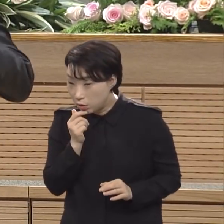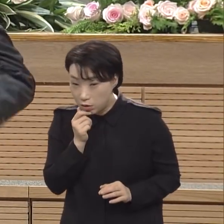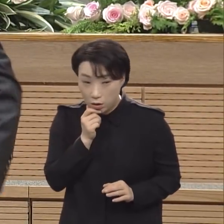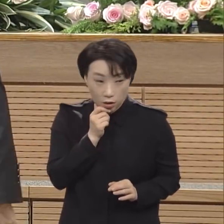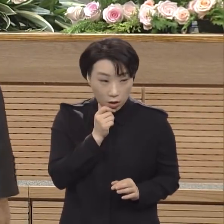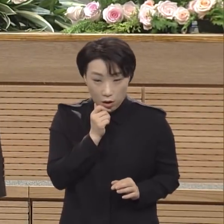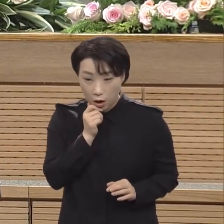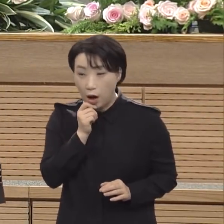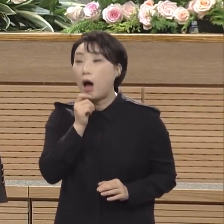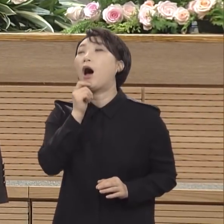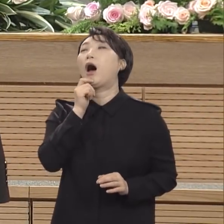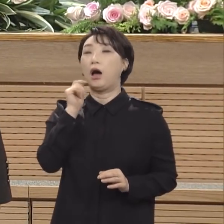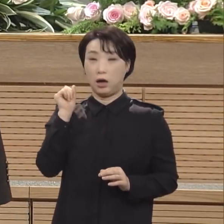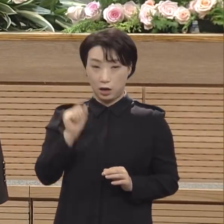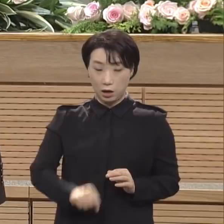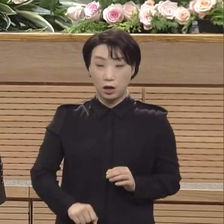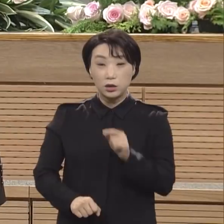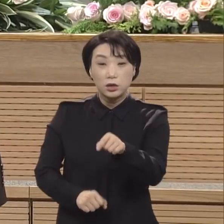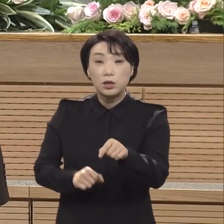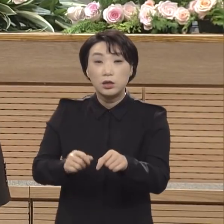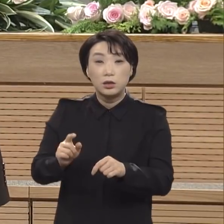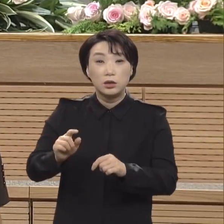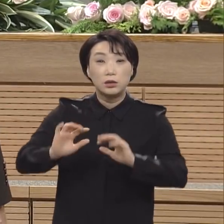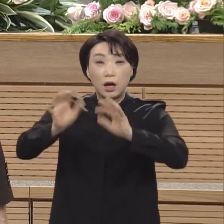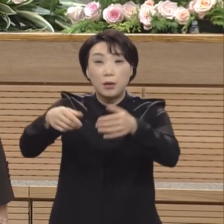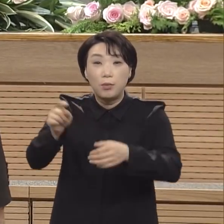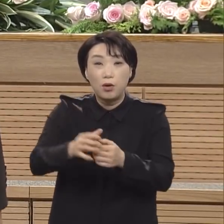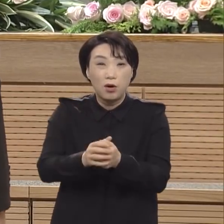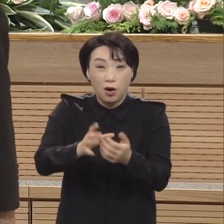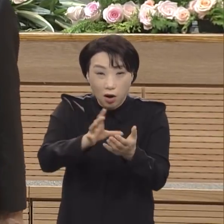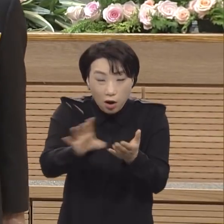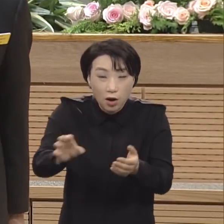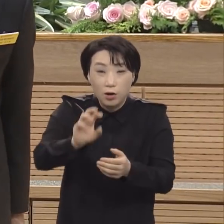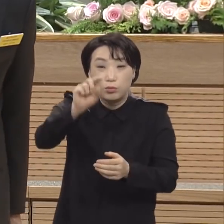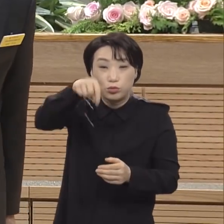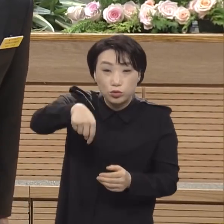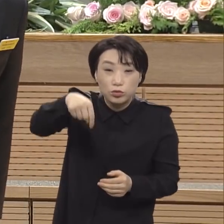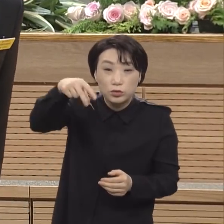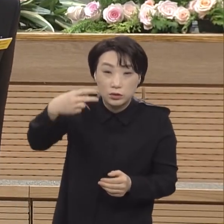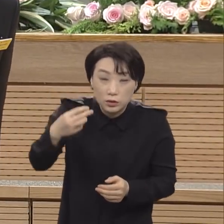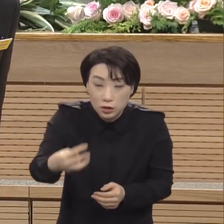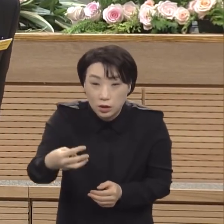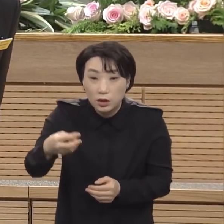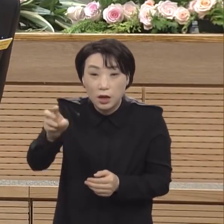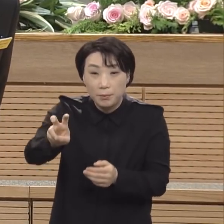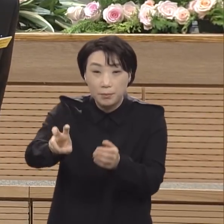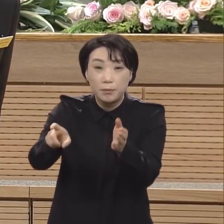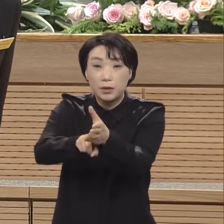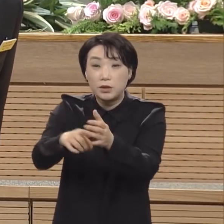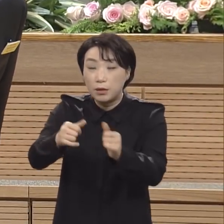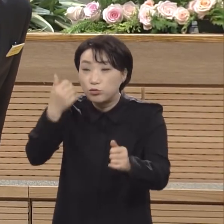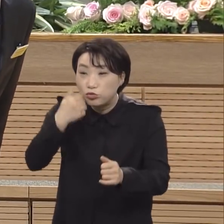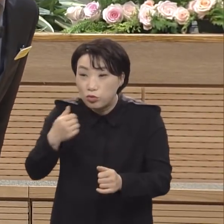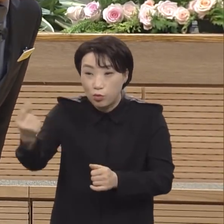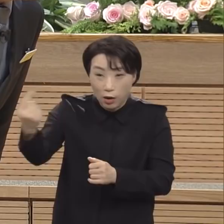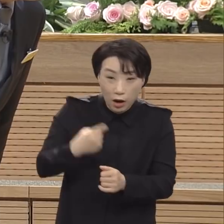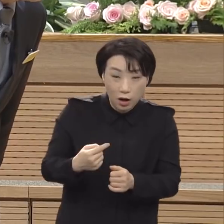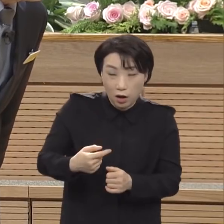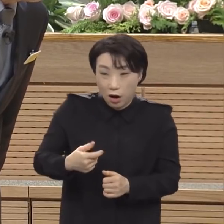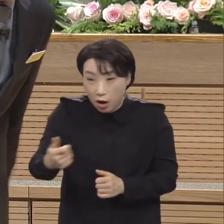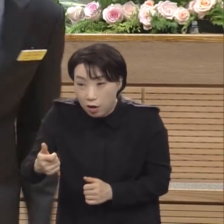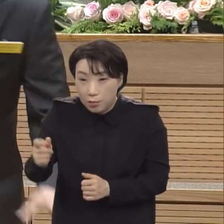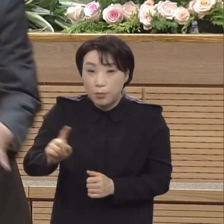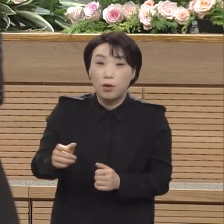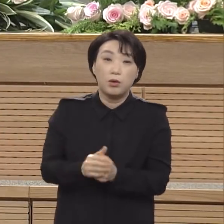살펴보면 거기는 과격한 무슬림이 혹시 나타나서 해코자 해서 무슨 일이